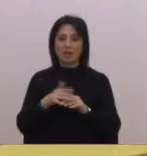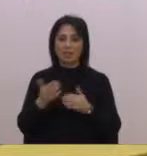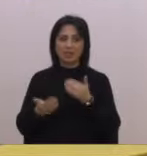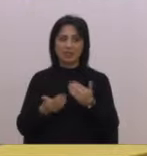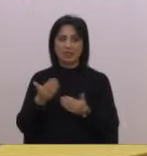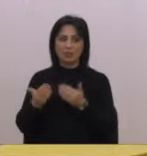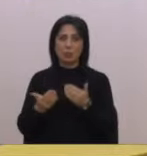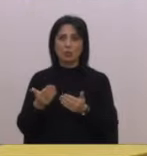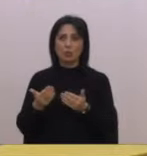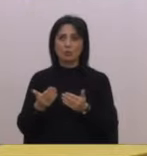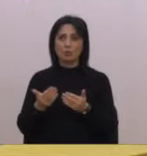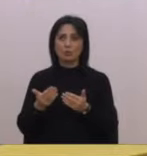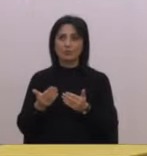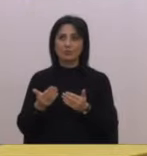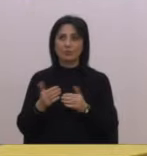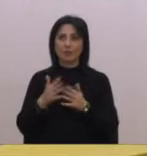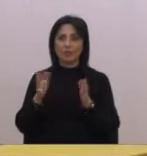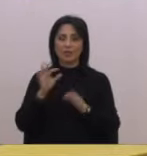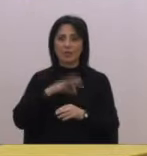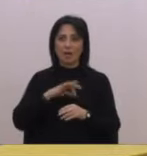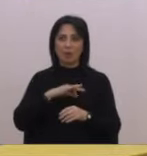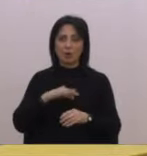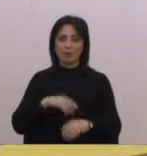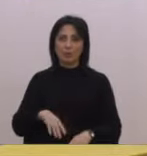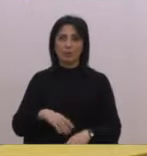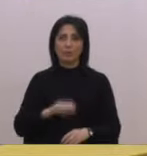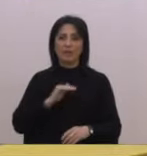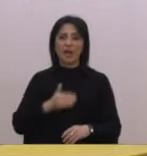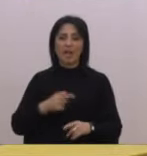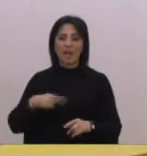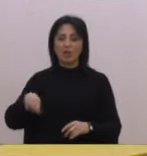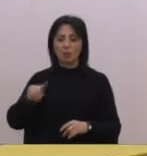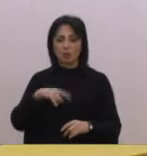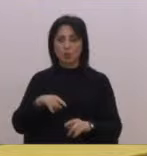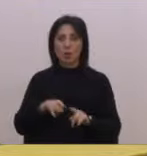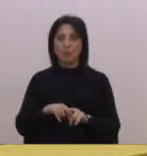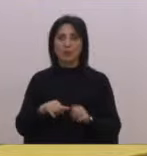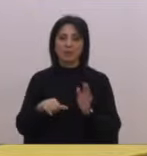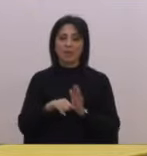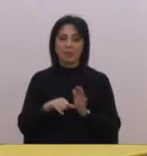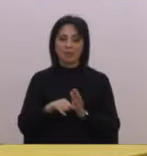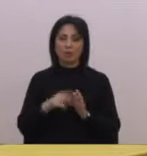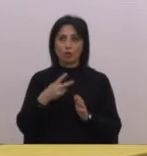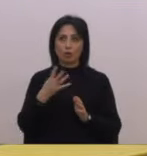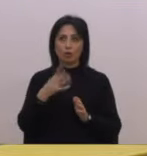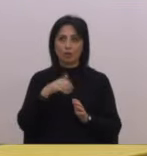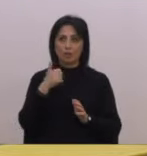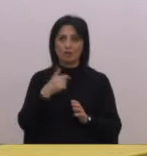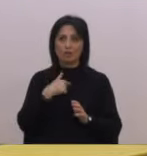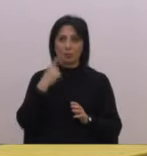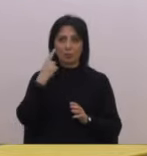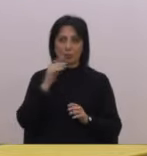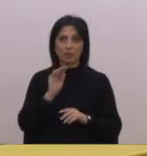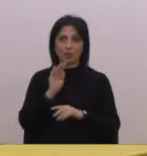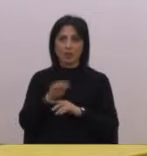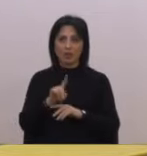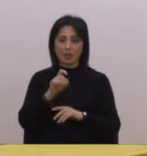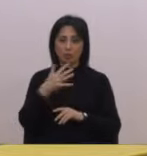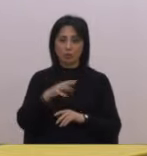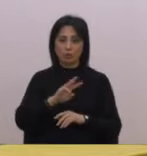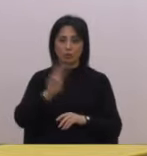ინსტრუმენტების მეტად გამოყენება კერძო სექტორის მიერ და ამაში დახმარება და 24 წელს ჩვენ ფიქრობთ, რომ დამატებით